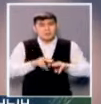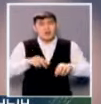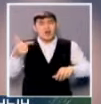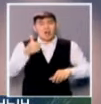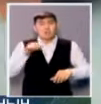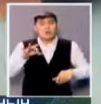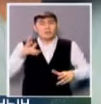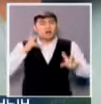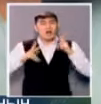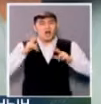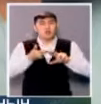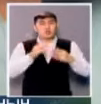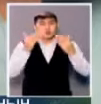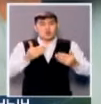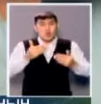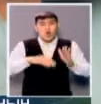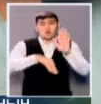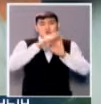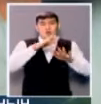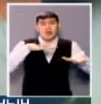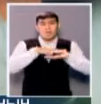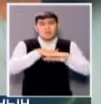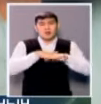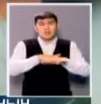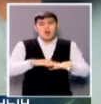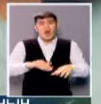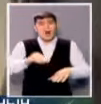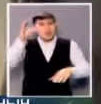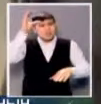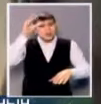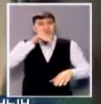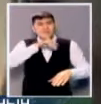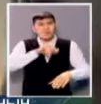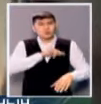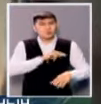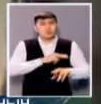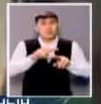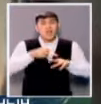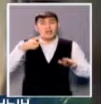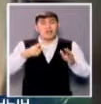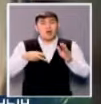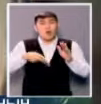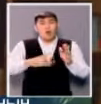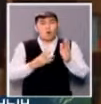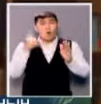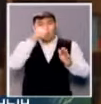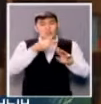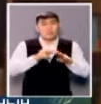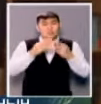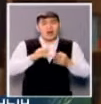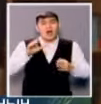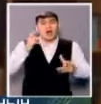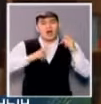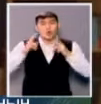Атырау мұнай және газ институтының жоғары математика кафедрасының профессоры болып орналасты. Ал 2014 жылдан бастап Халел Досмұхамбетов